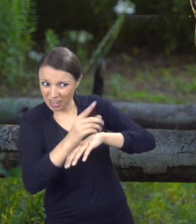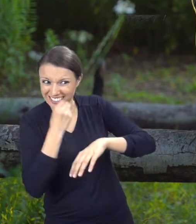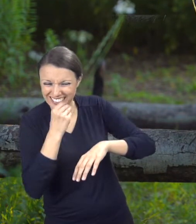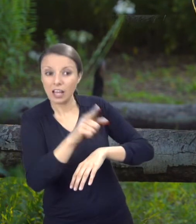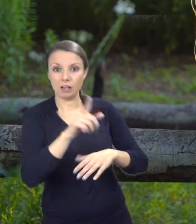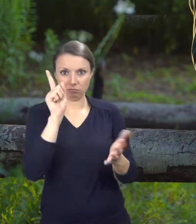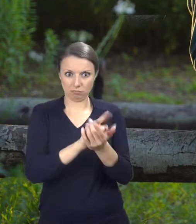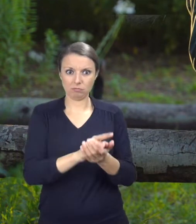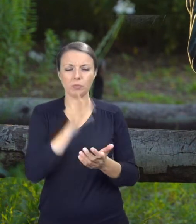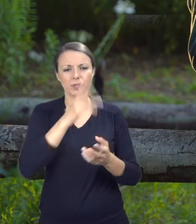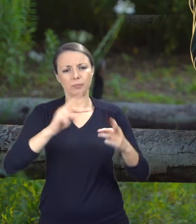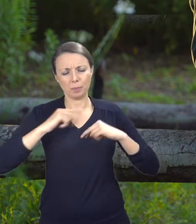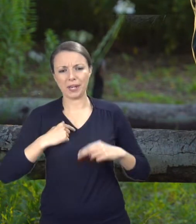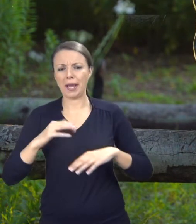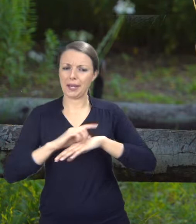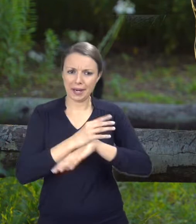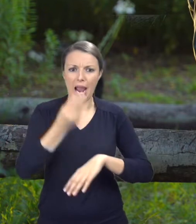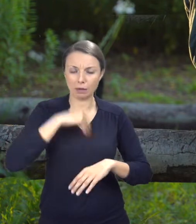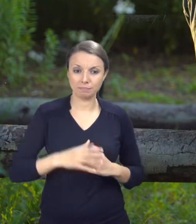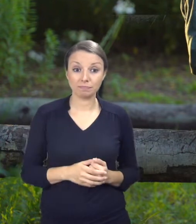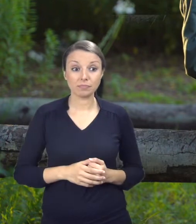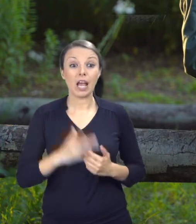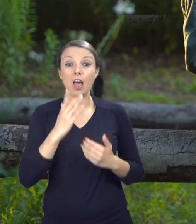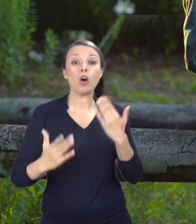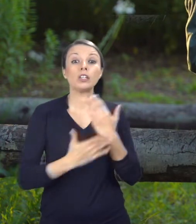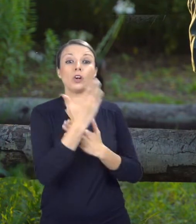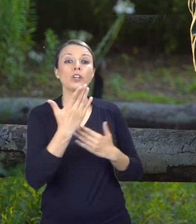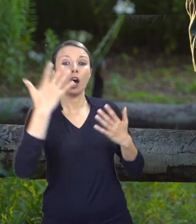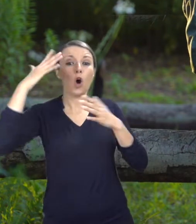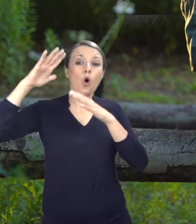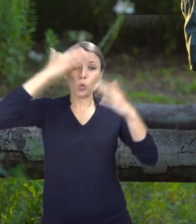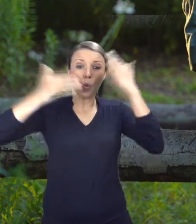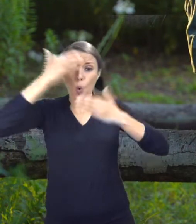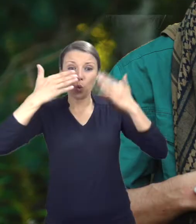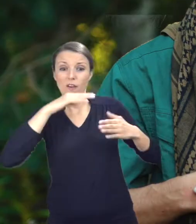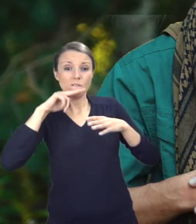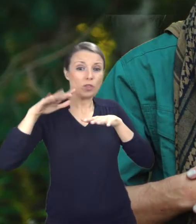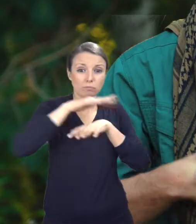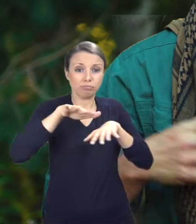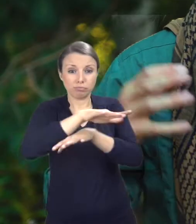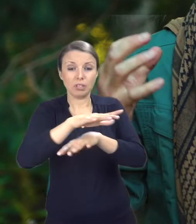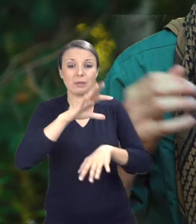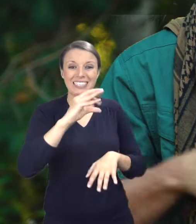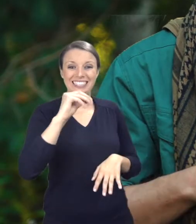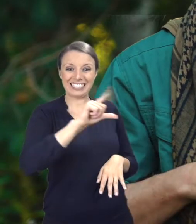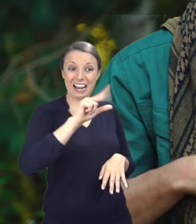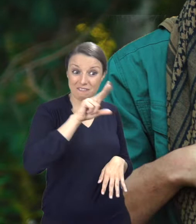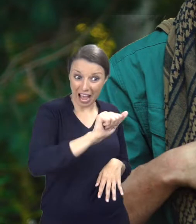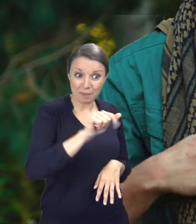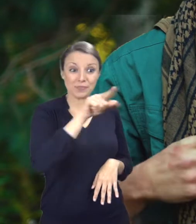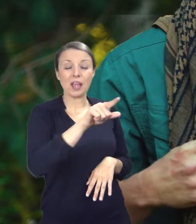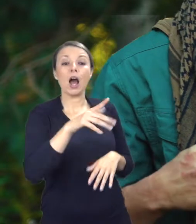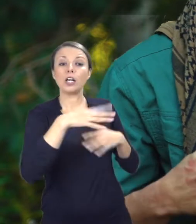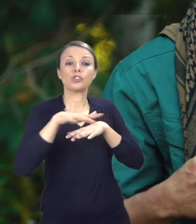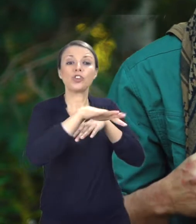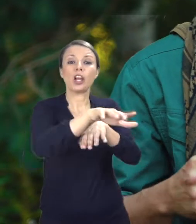takiej górskiej rzece, bo to jest górska selwa akurat tam na Stoczu Andów, tam rzeka wypłukuje